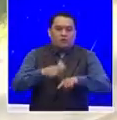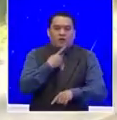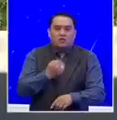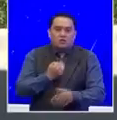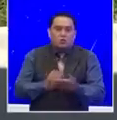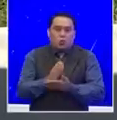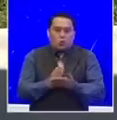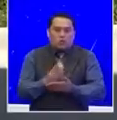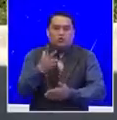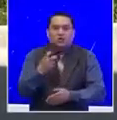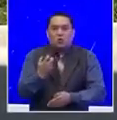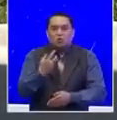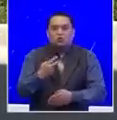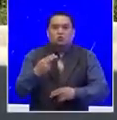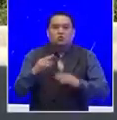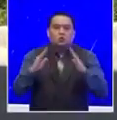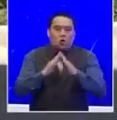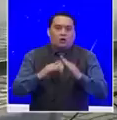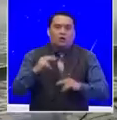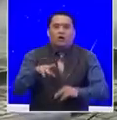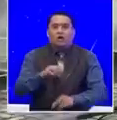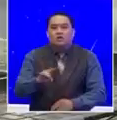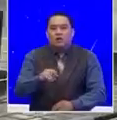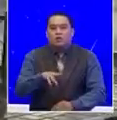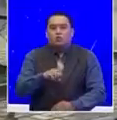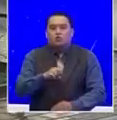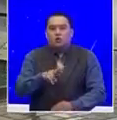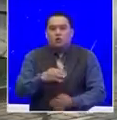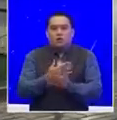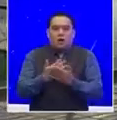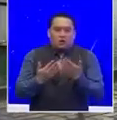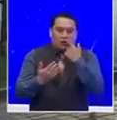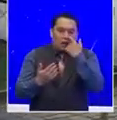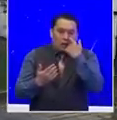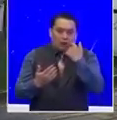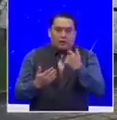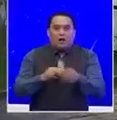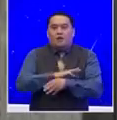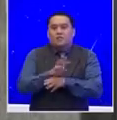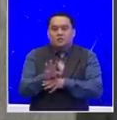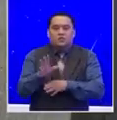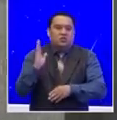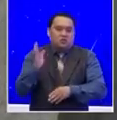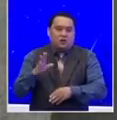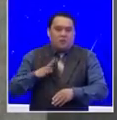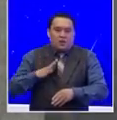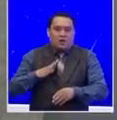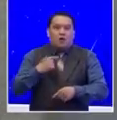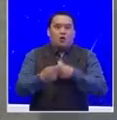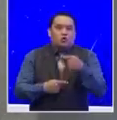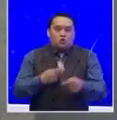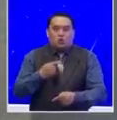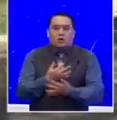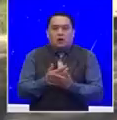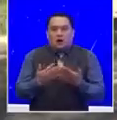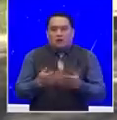гарнизона. Свыше 300 жилых строений в микрорайонах Каратал, Мушельтой, Гаршкер, Самал уже охвачены дезинфекцией. На очереди